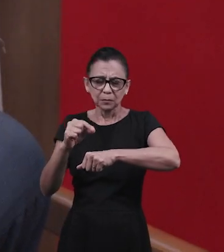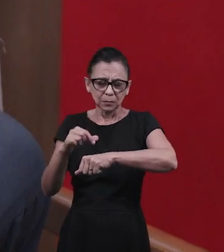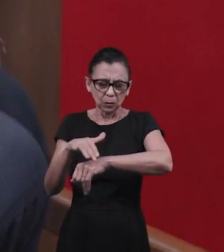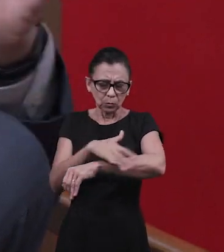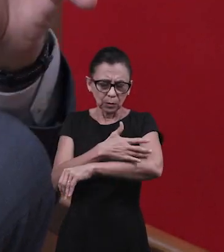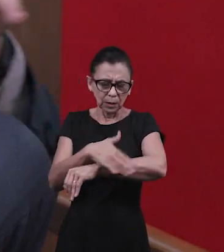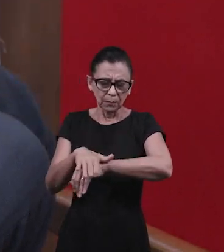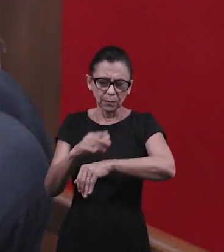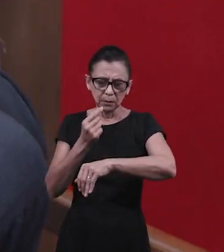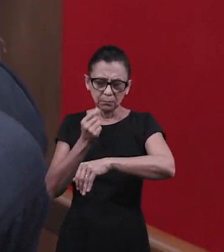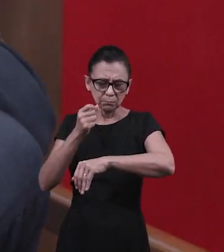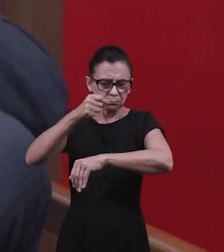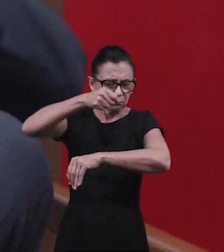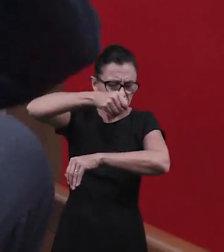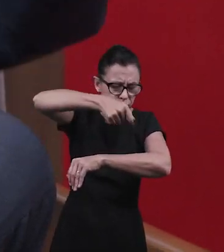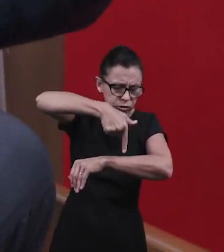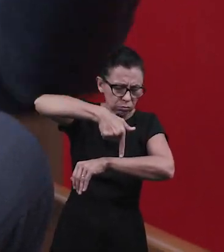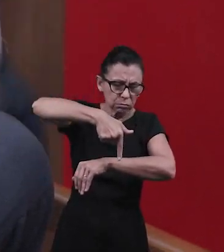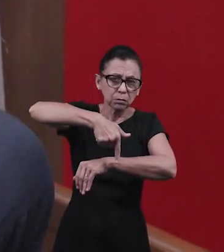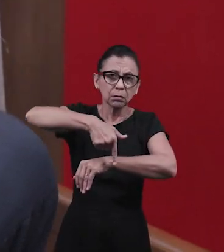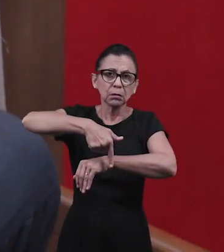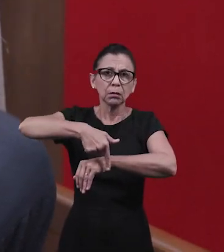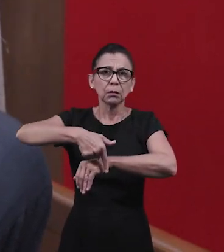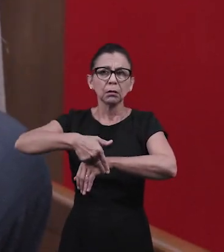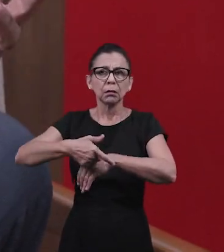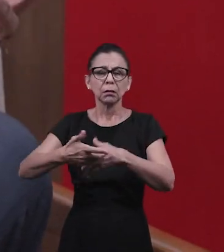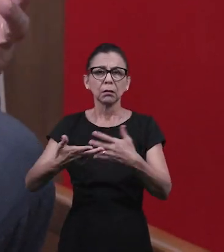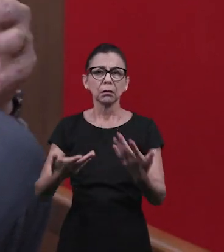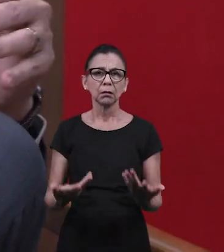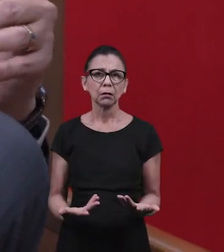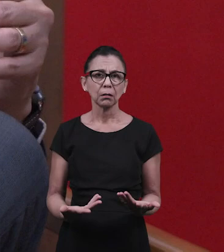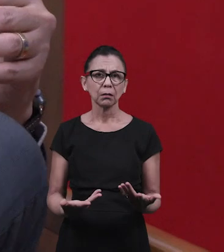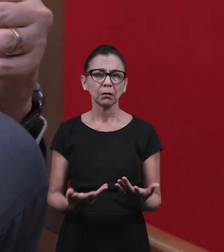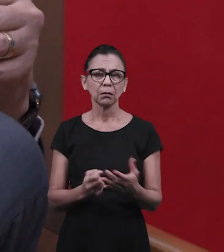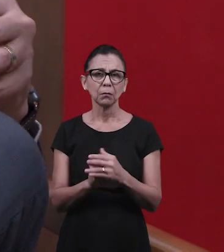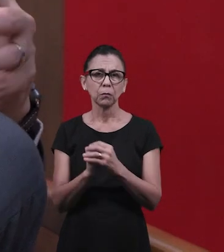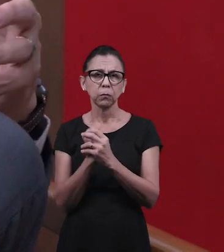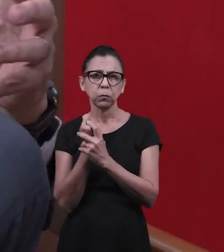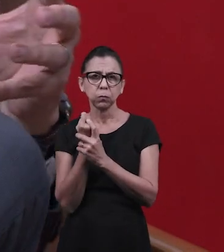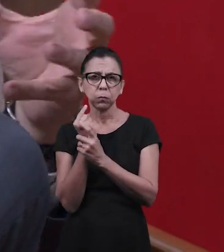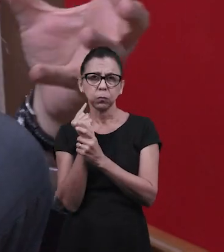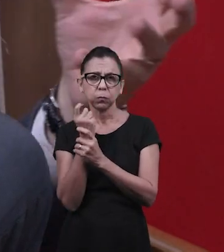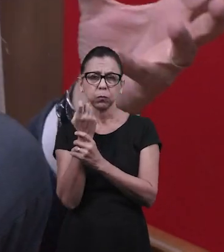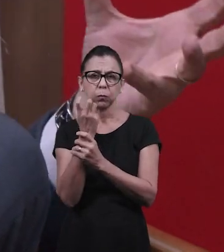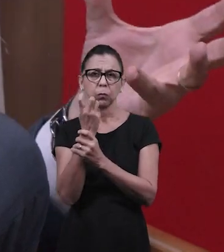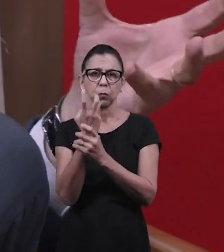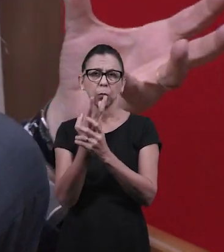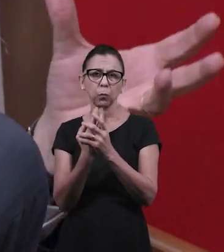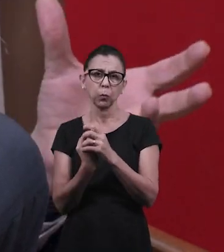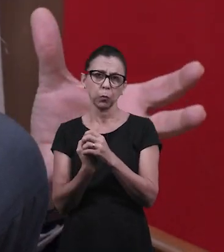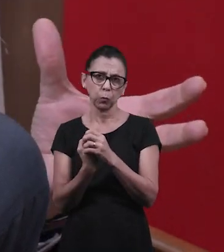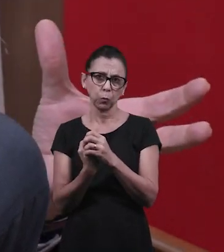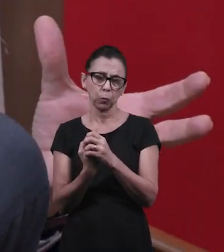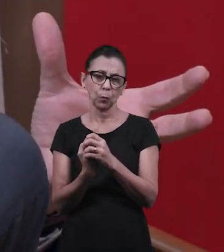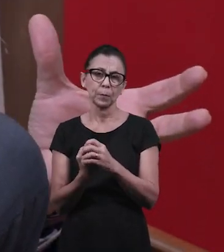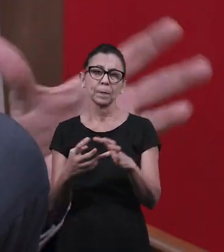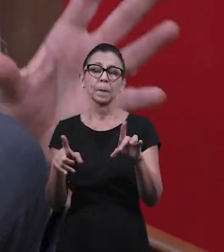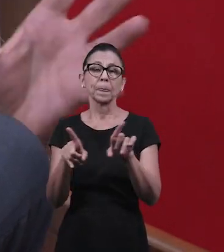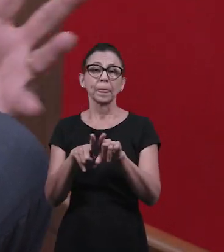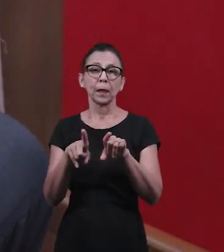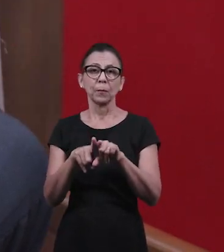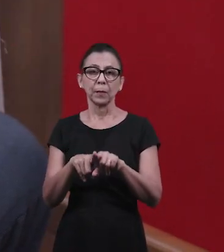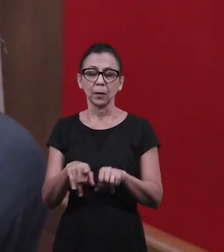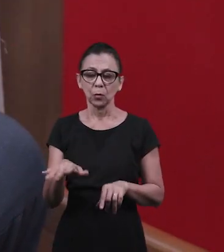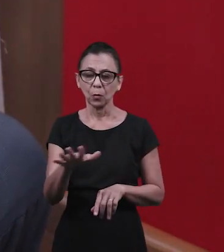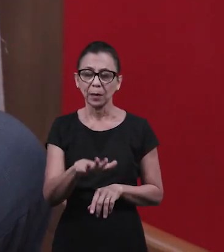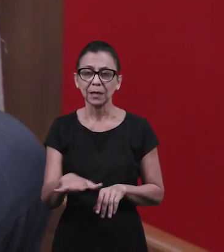a commenté, les oiseaux du ciel sont venus et ils l'ont volé. L'autre terrain, avec peu de terre, est